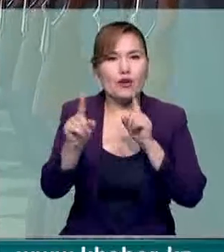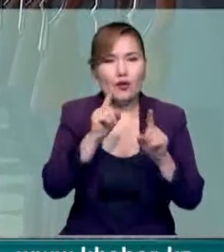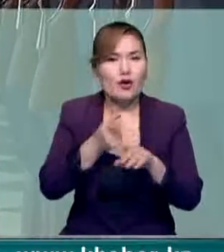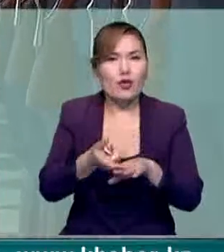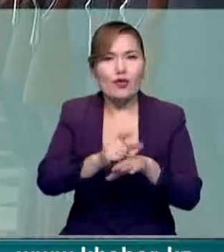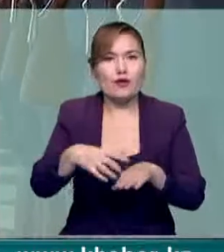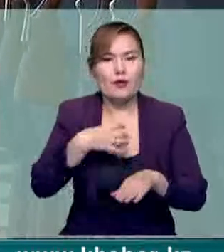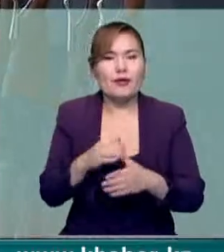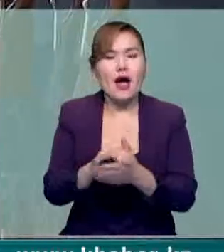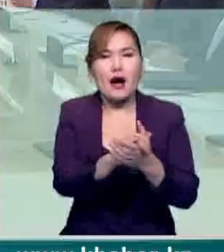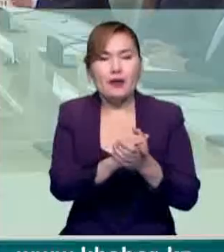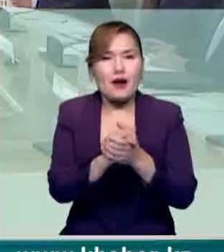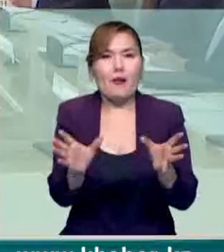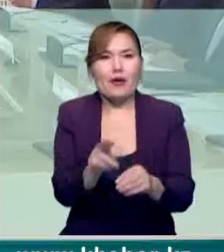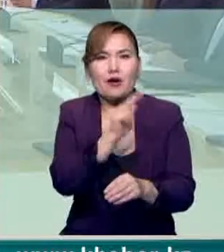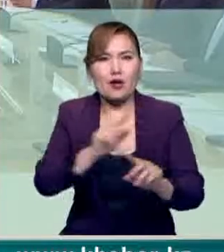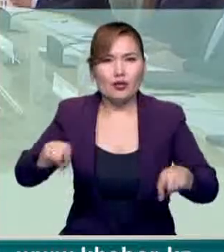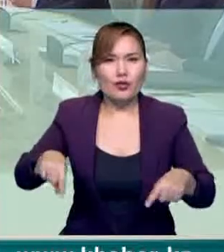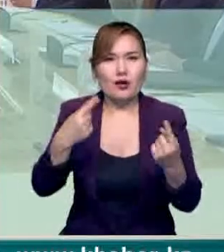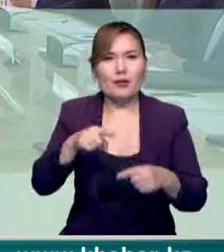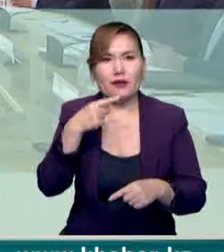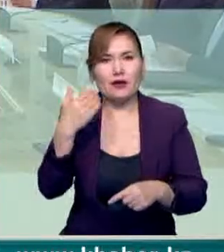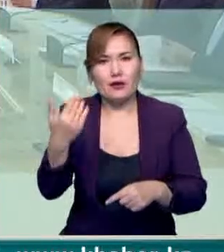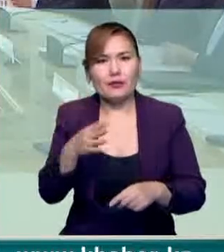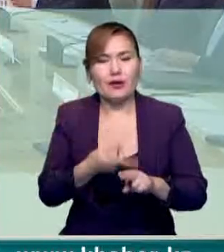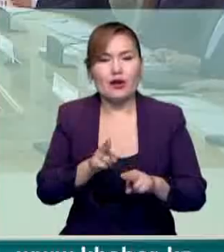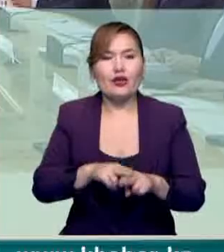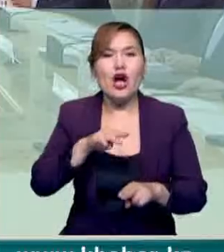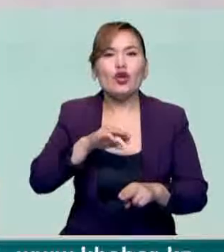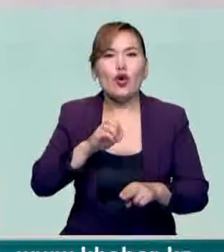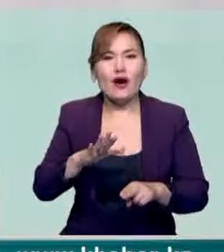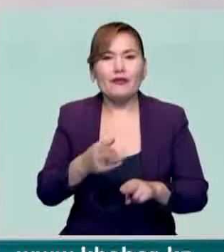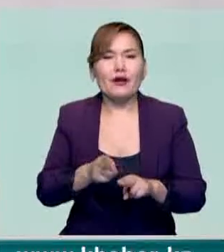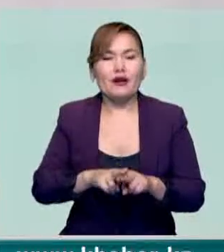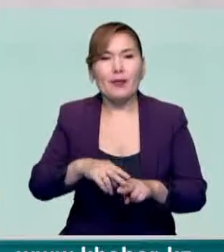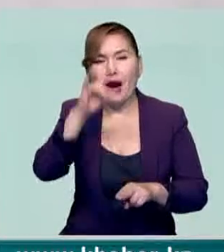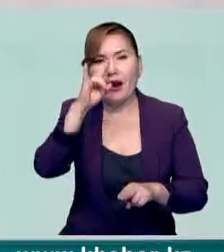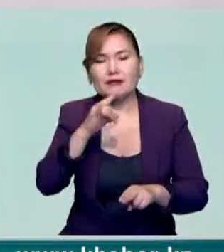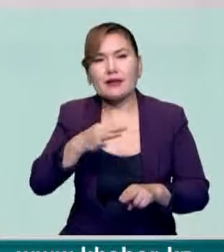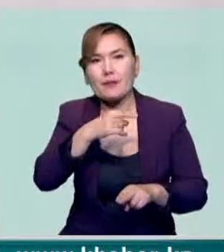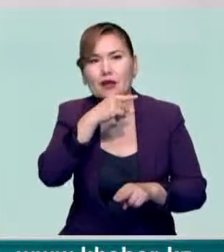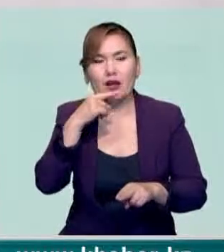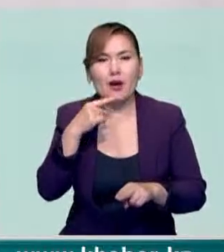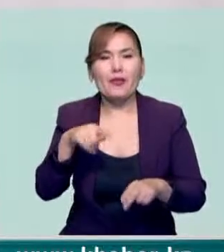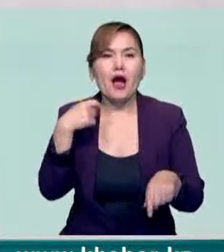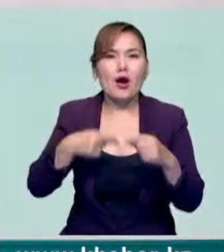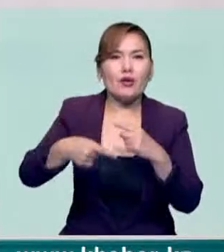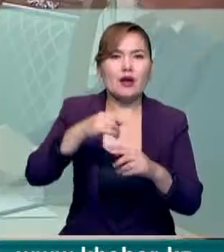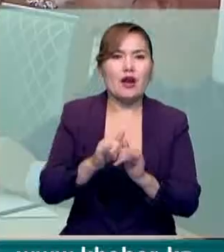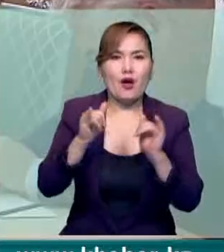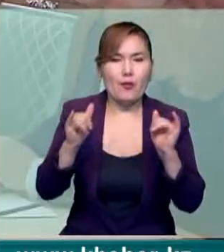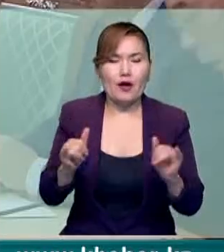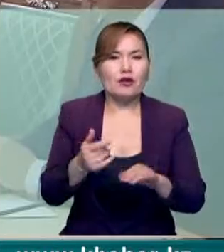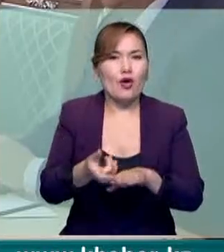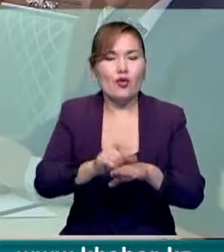өзара ынтымақтастыққа тың серпін берілетінін атап өтті. Қасым Жомарт Тоқаев тараптар елдер арасындағы сауда көлемін арттыруға